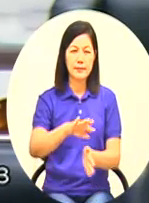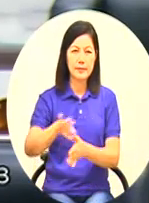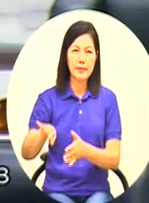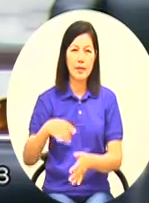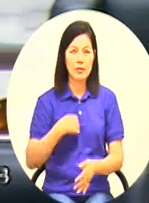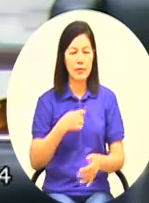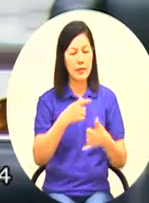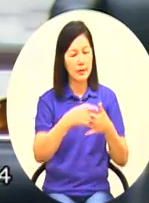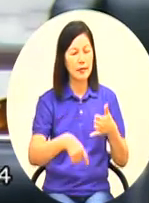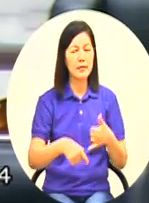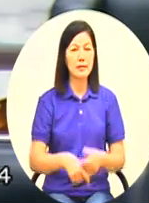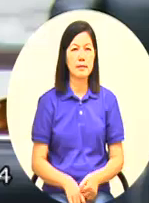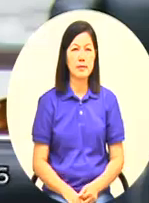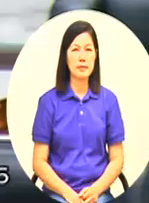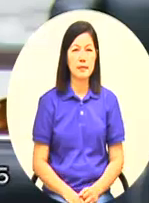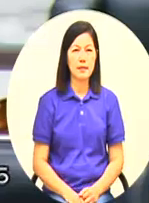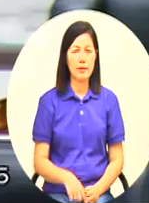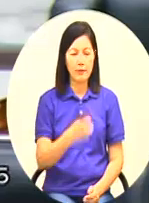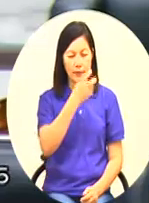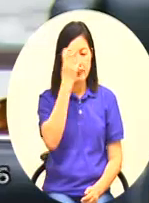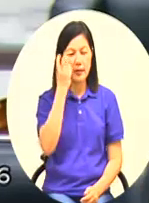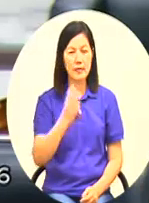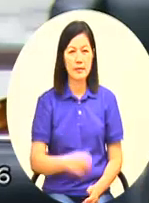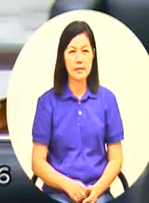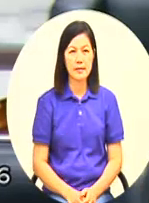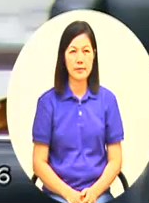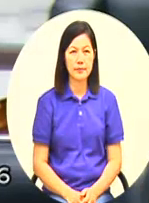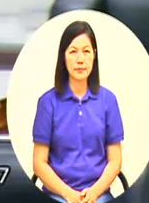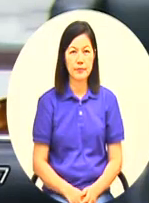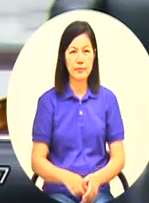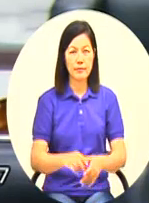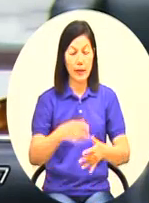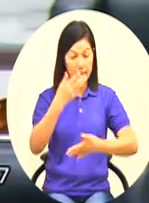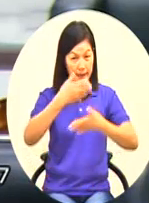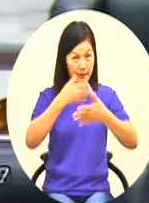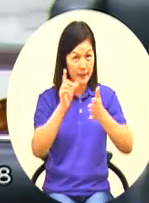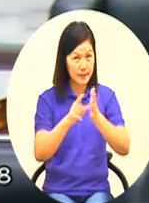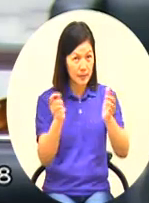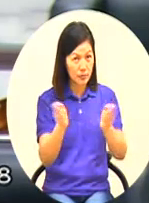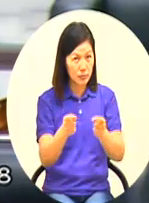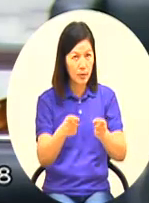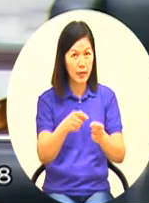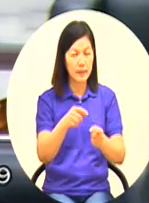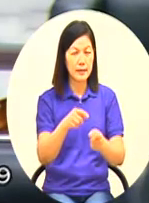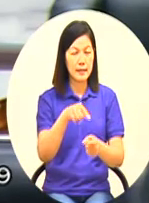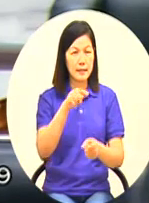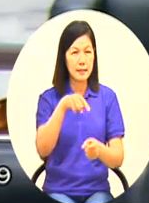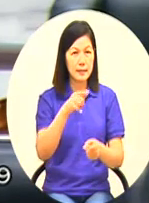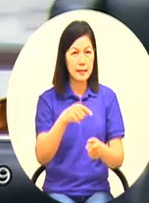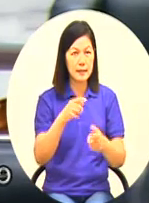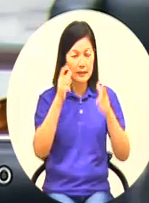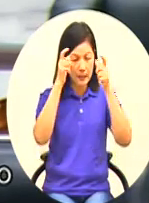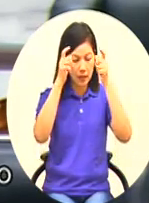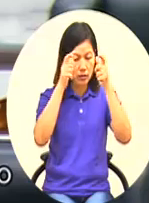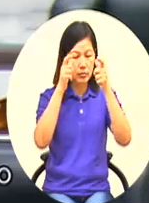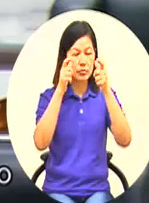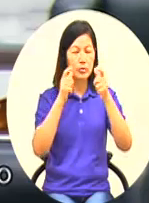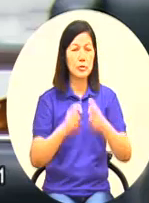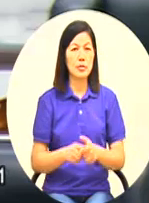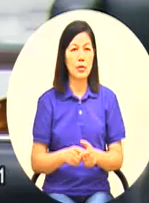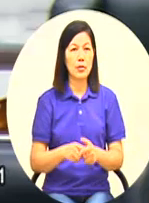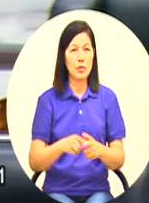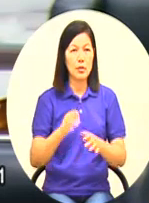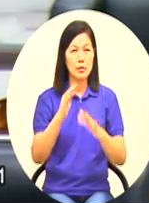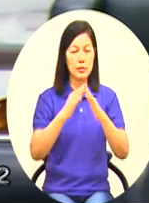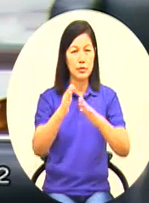席有发现我们的微电影哦，有一部高雄市政府消防局微电影